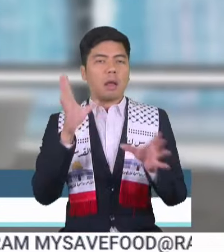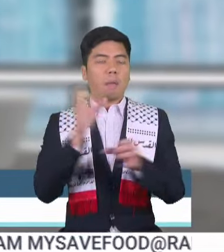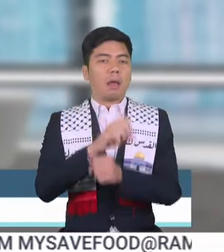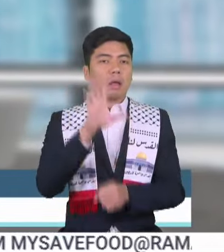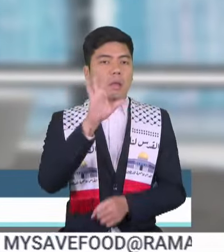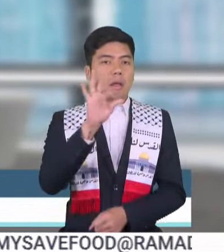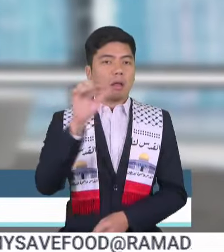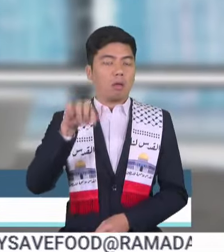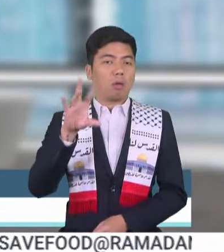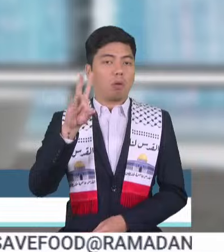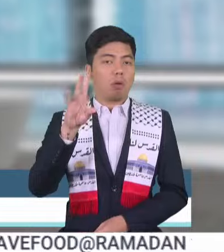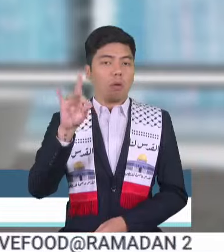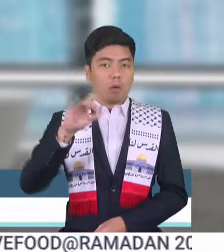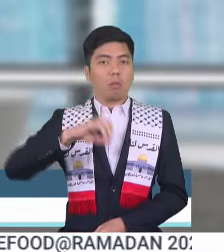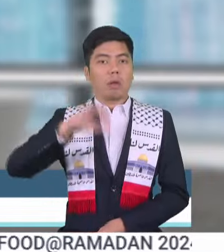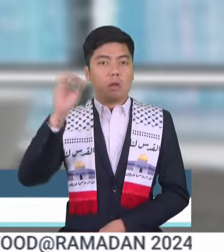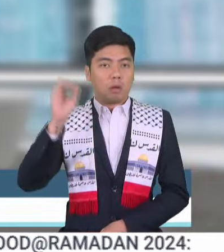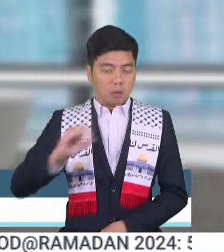mencecah